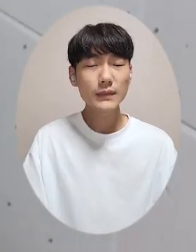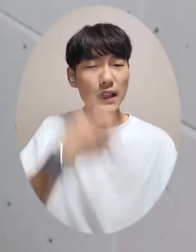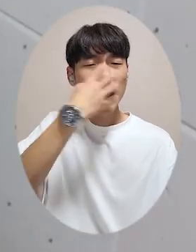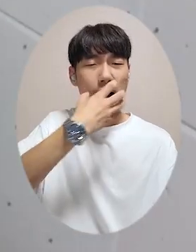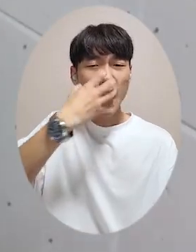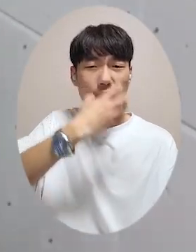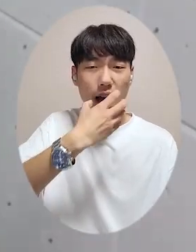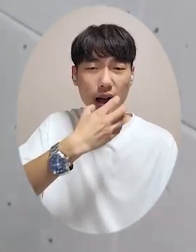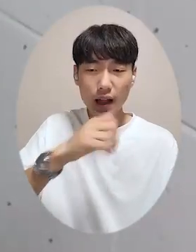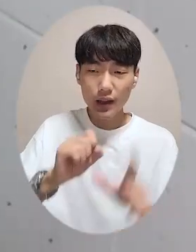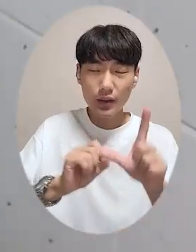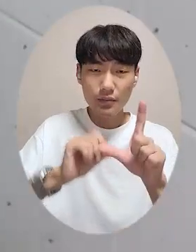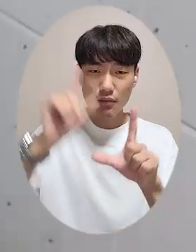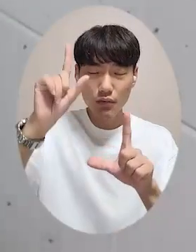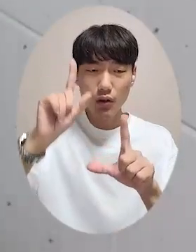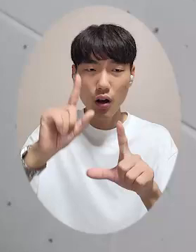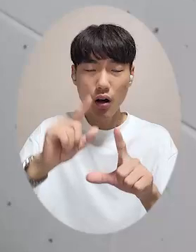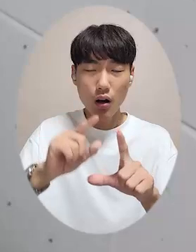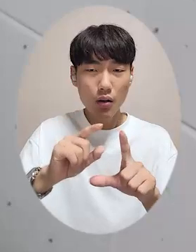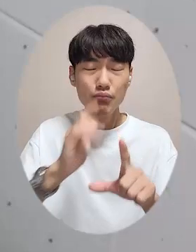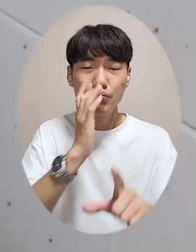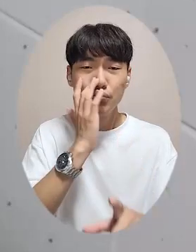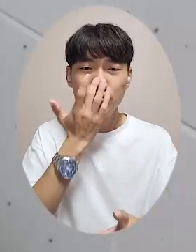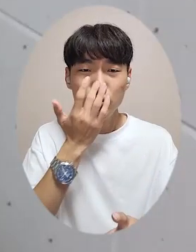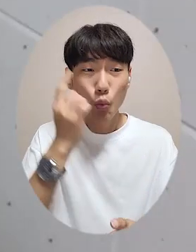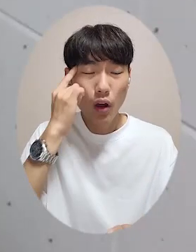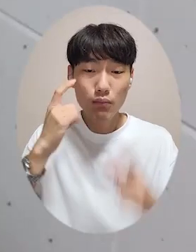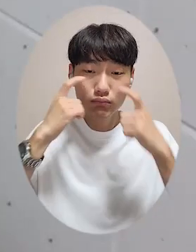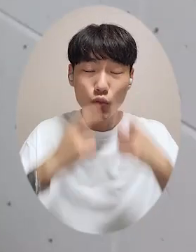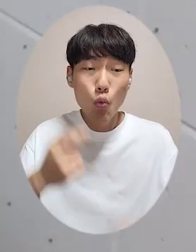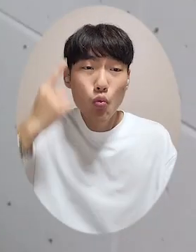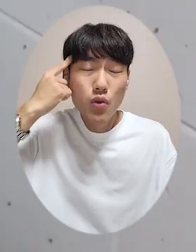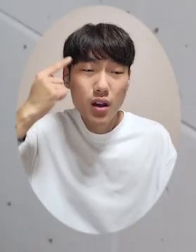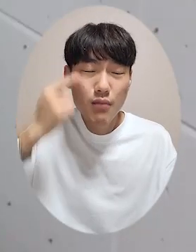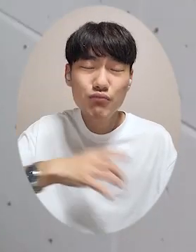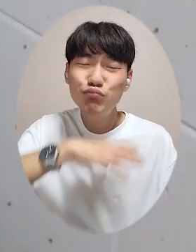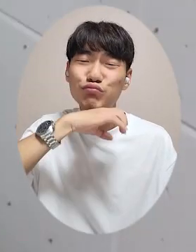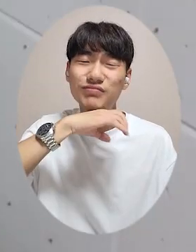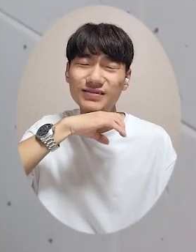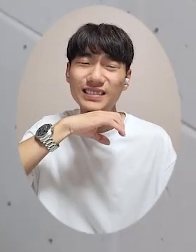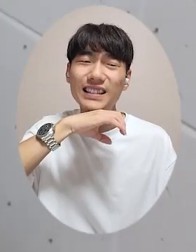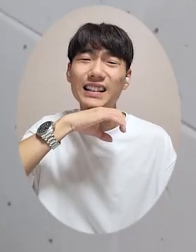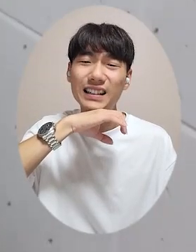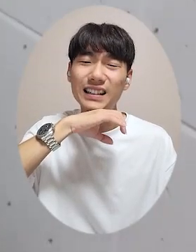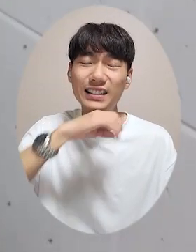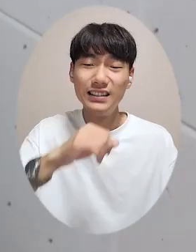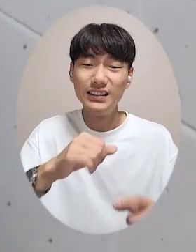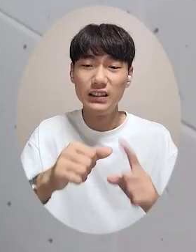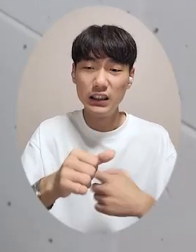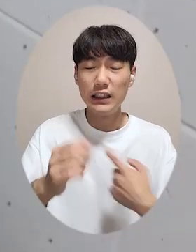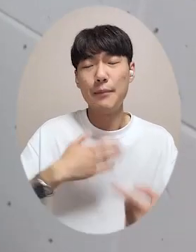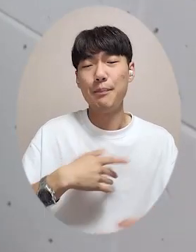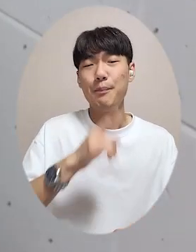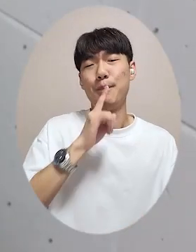청인분들이 잘 모르시다 보니까 마스크를 꼭 쓰라고 말씀을 하셨는데 네. 저는 그 부분에 대해서 반발을 되게 많이